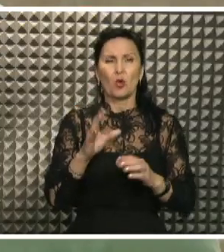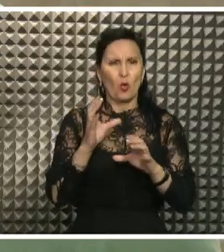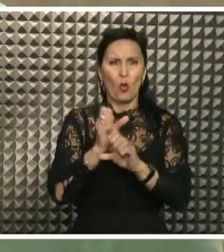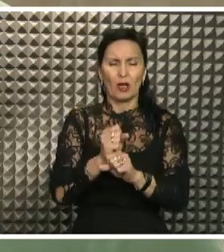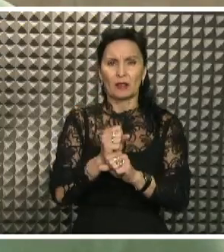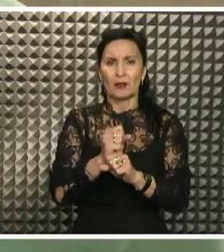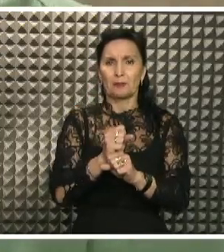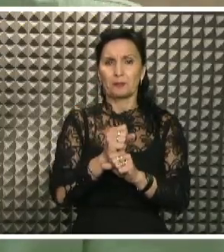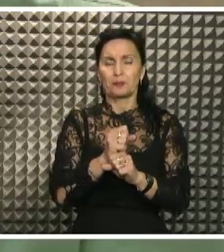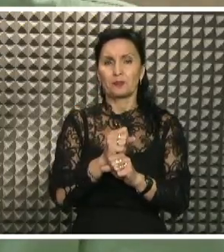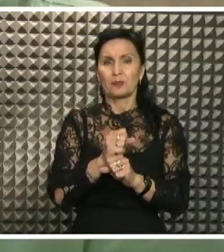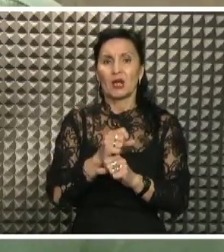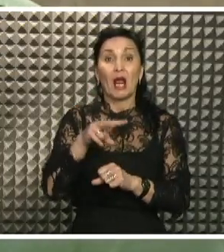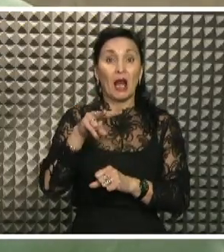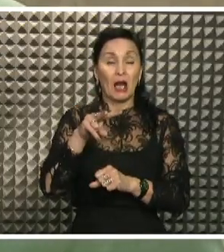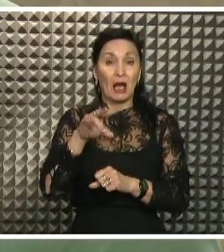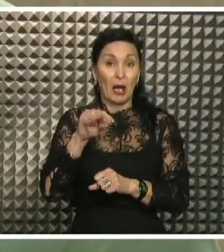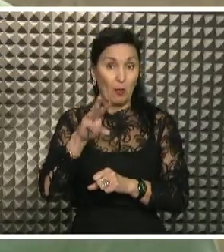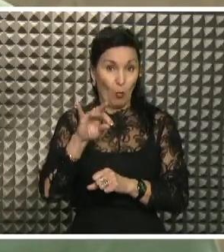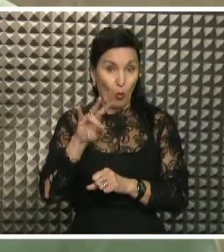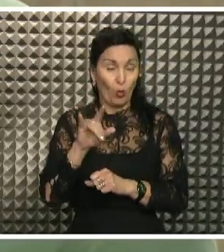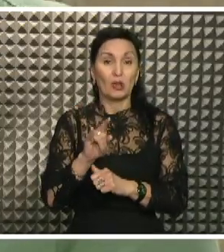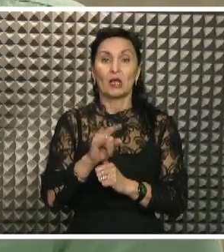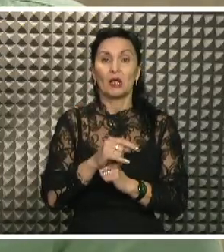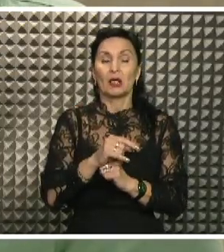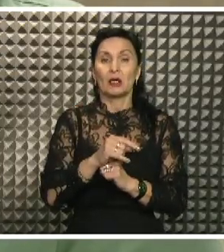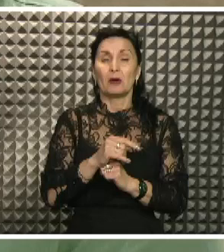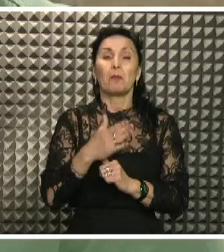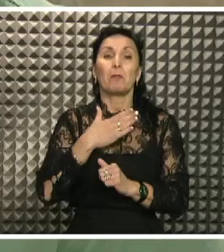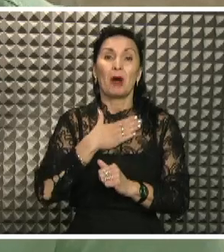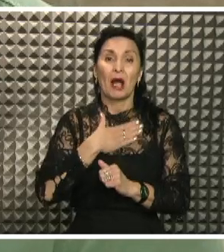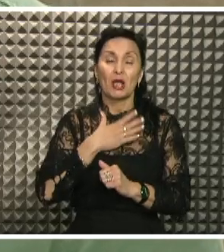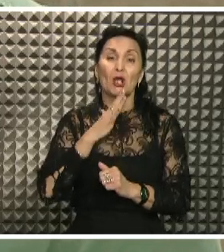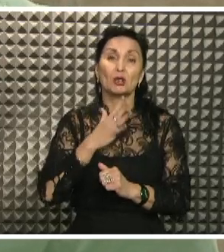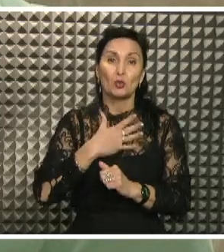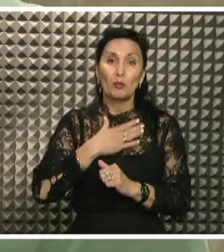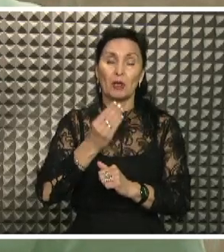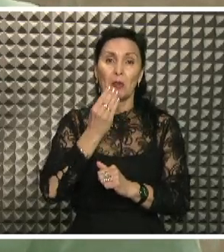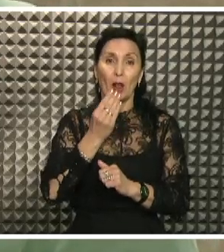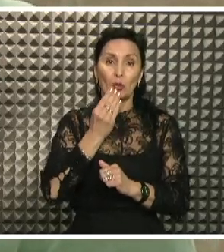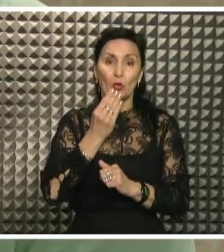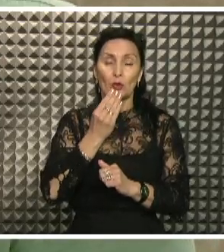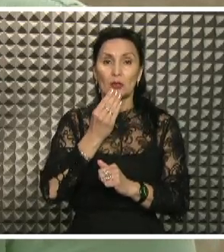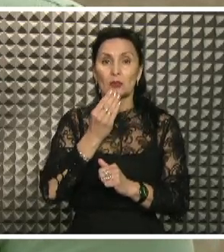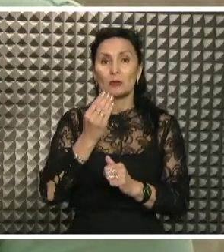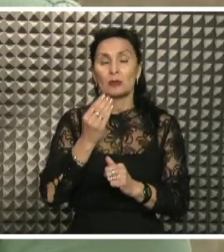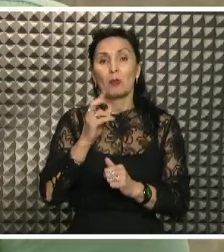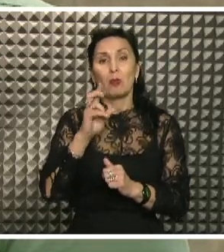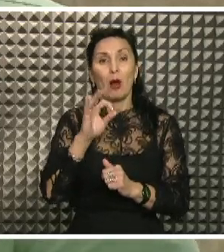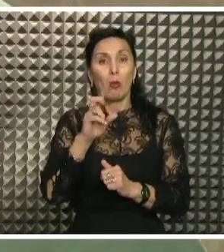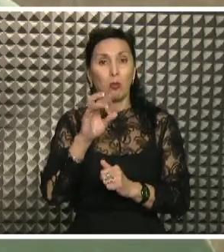Да. Ну, лимоны, что там? Ну, вот мои излюбленные продукты – это, не знаю, сейчас